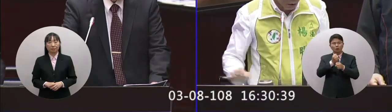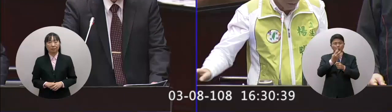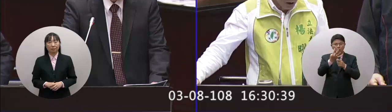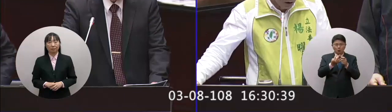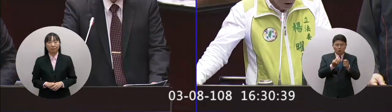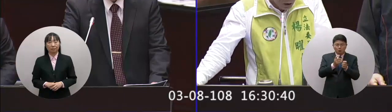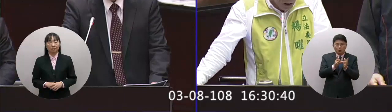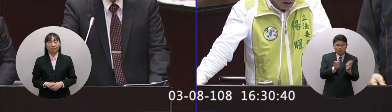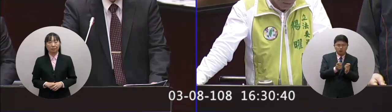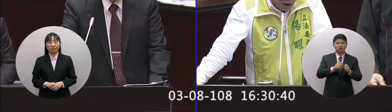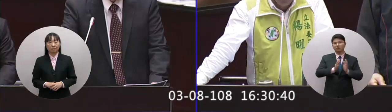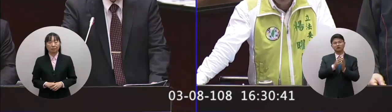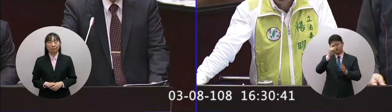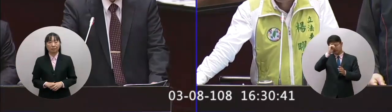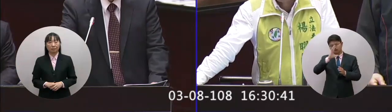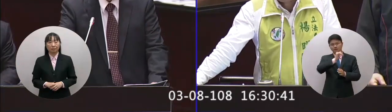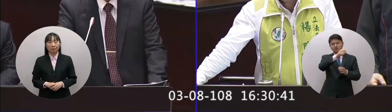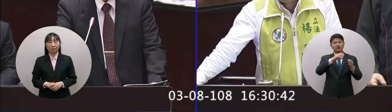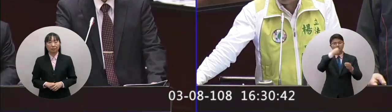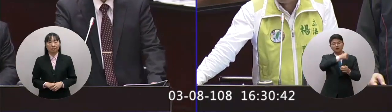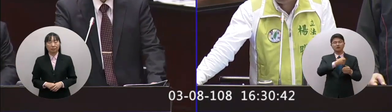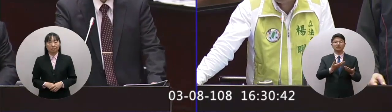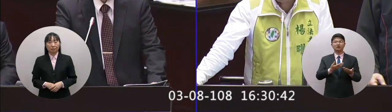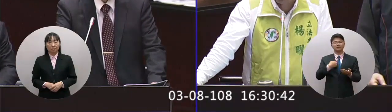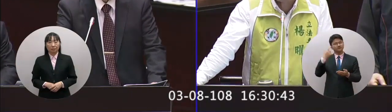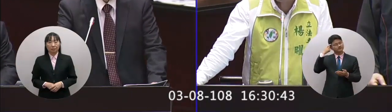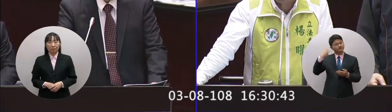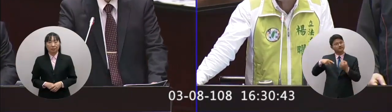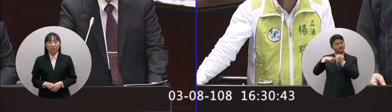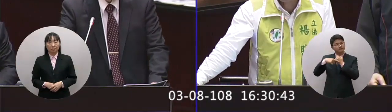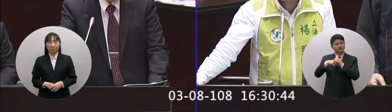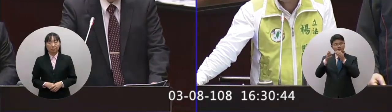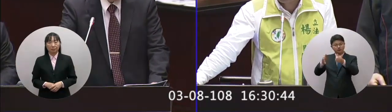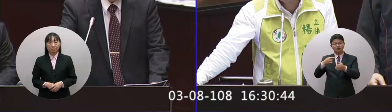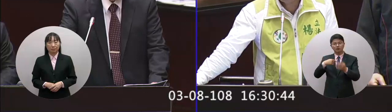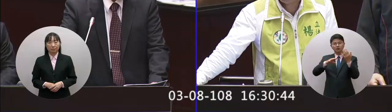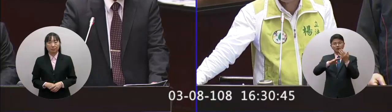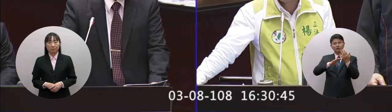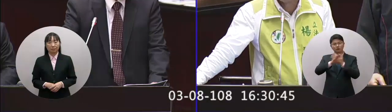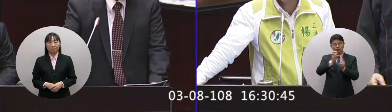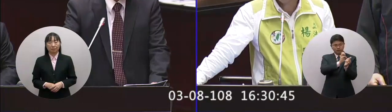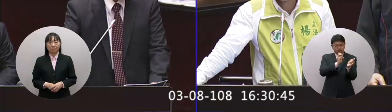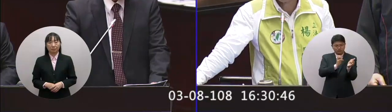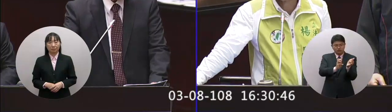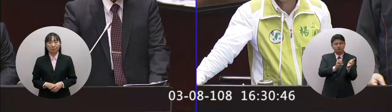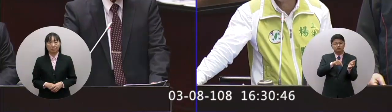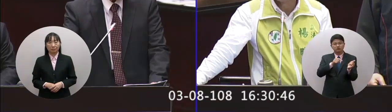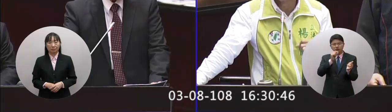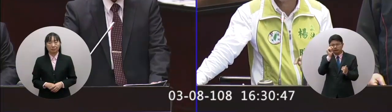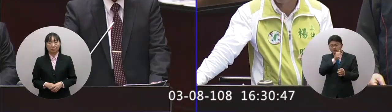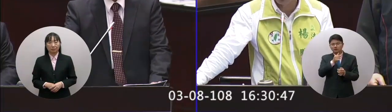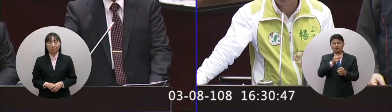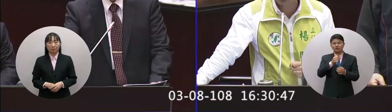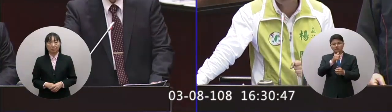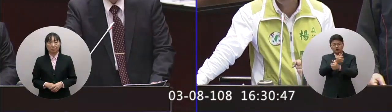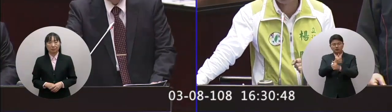湾。所以我们看能不能研究出来，属于离岛 离岛地区比较独立